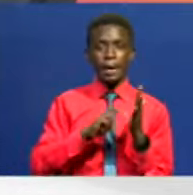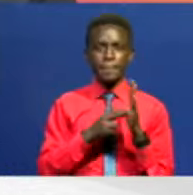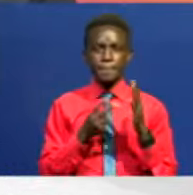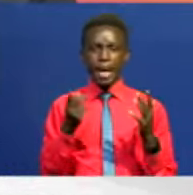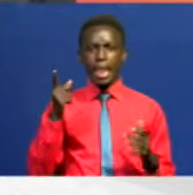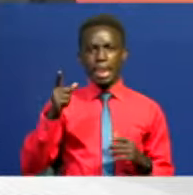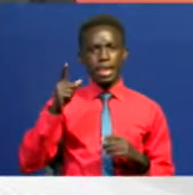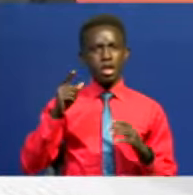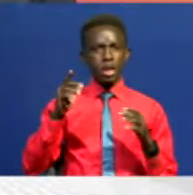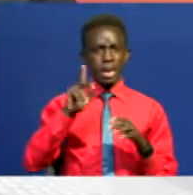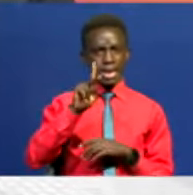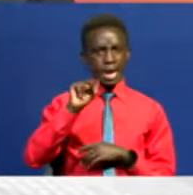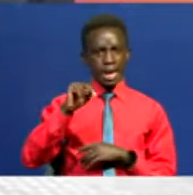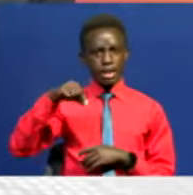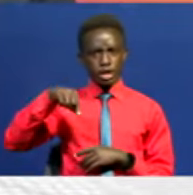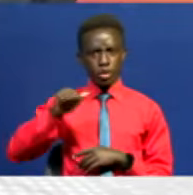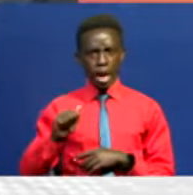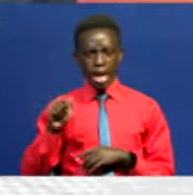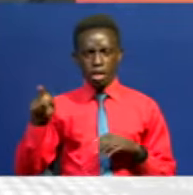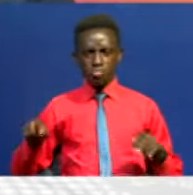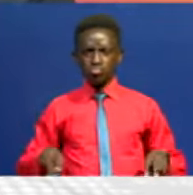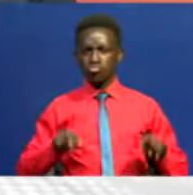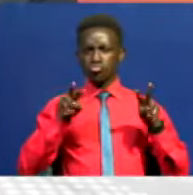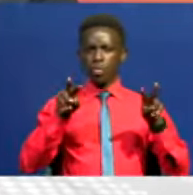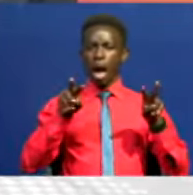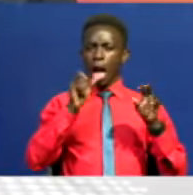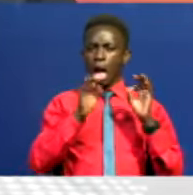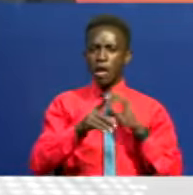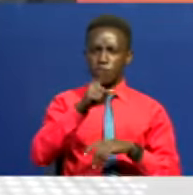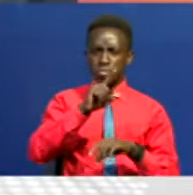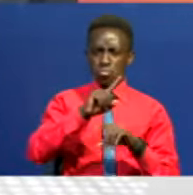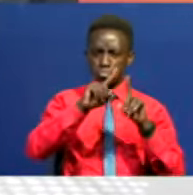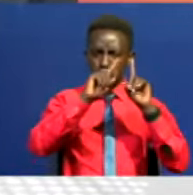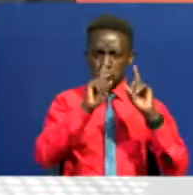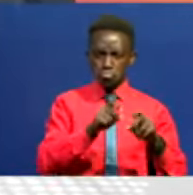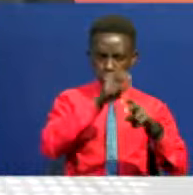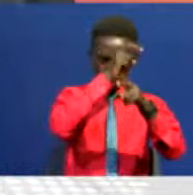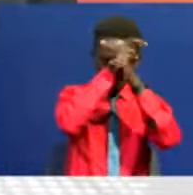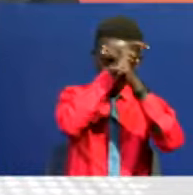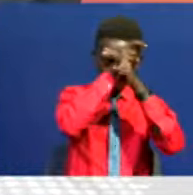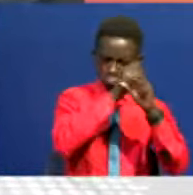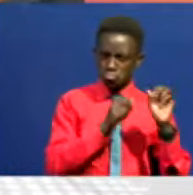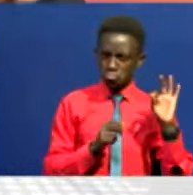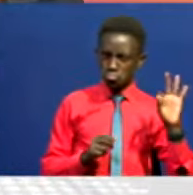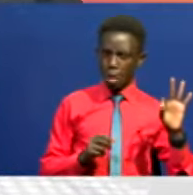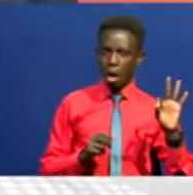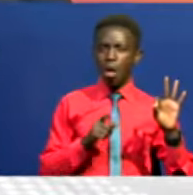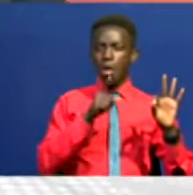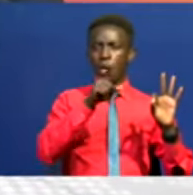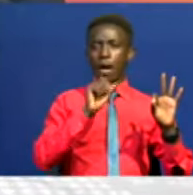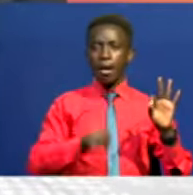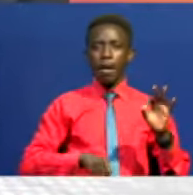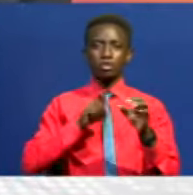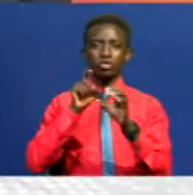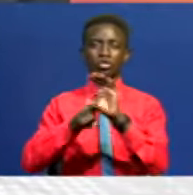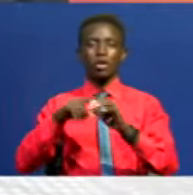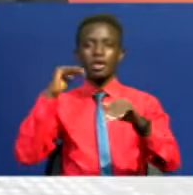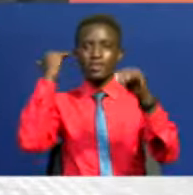kama umefanya mtihani ambao unatambulika kitaifa na kimataifa ndio unaweza jiunga pia na vyuo. Kwa hivyo kwa wale